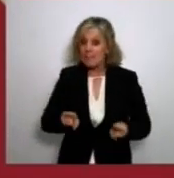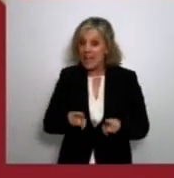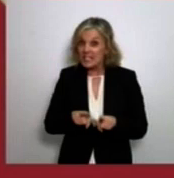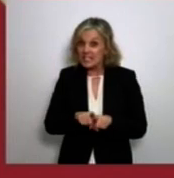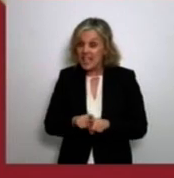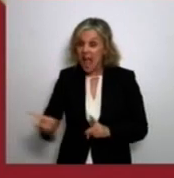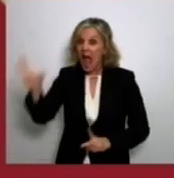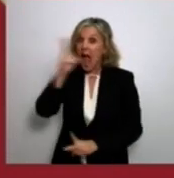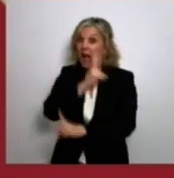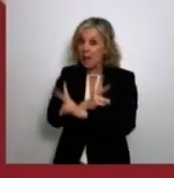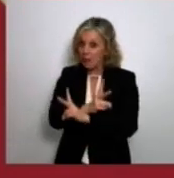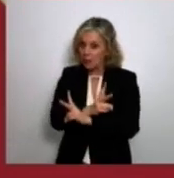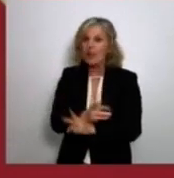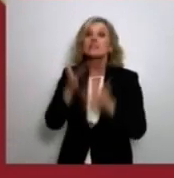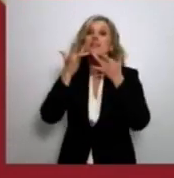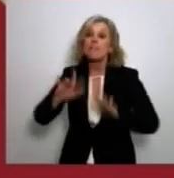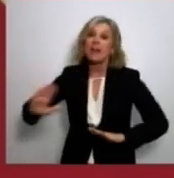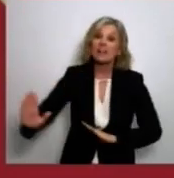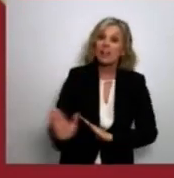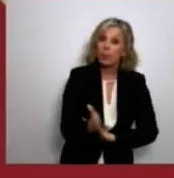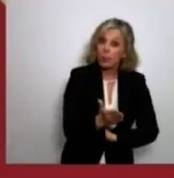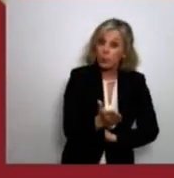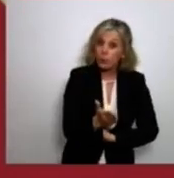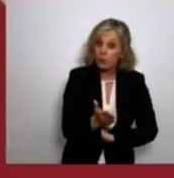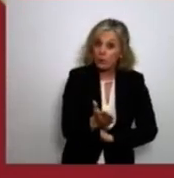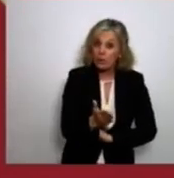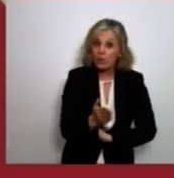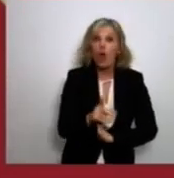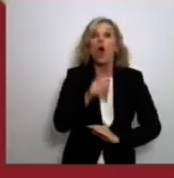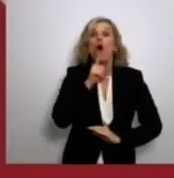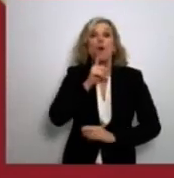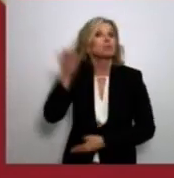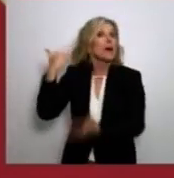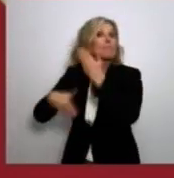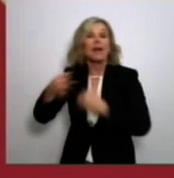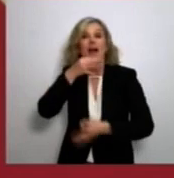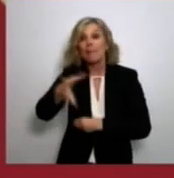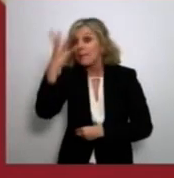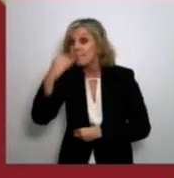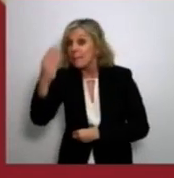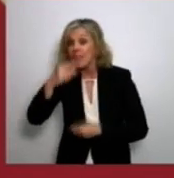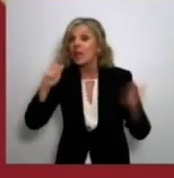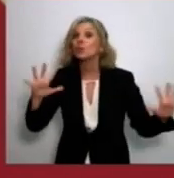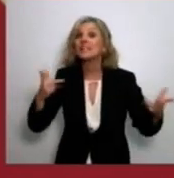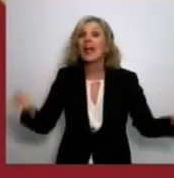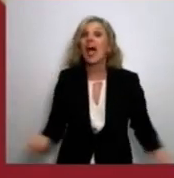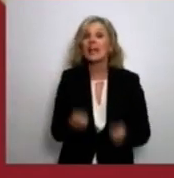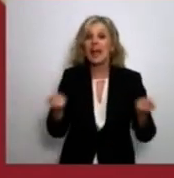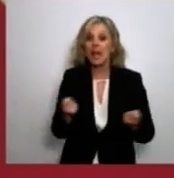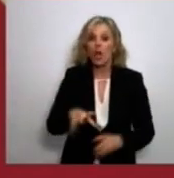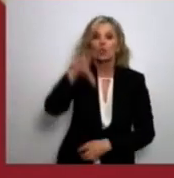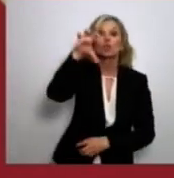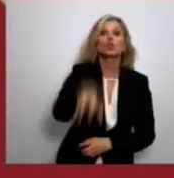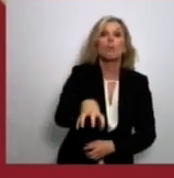όπως έκανε ο Ανδρέας Παπανδρέου, τότε θα πηγαίναμε σε γενικές εκλογές και όχι σε εκλογές τοπικής εκλογικής